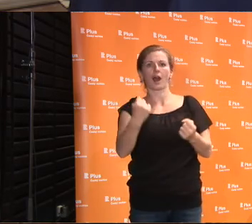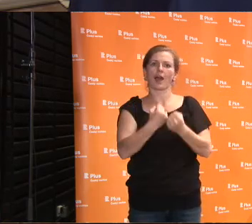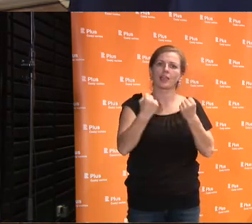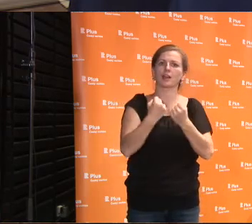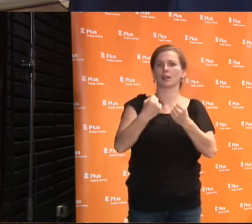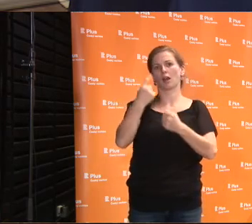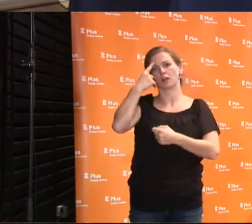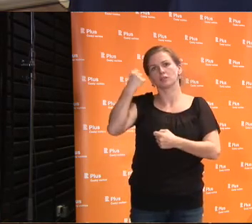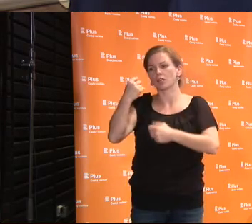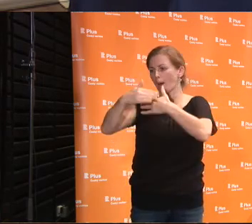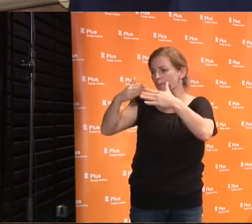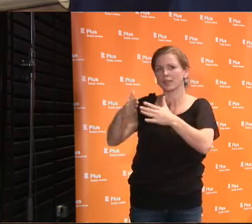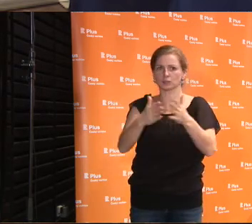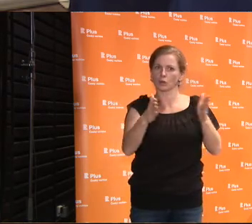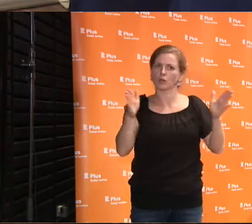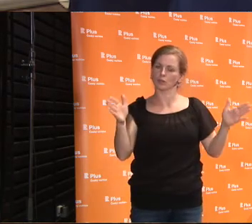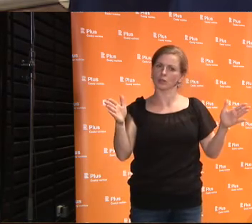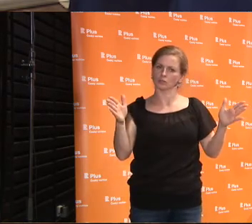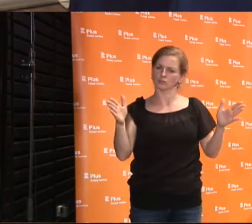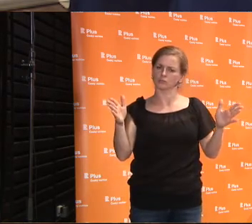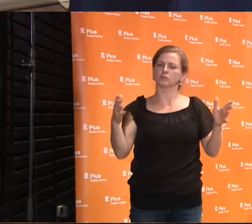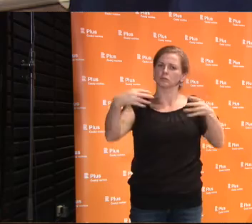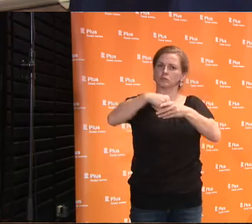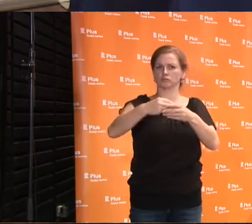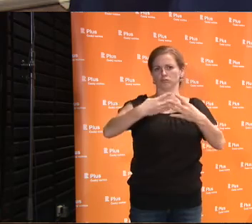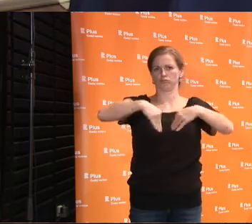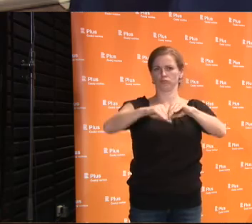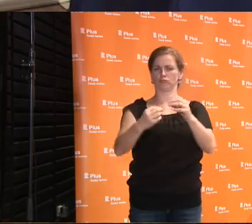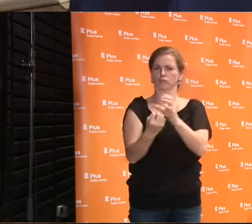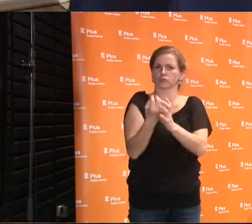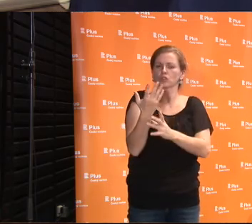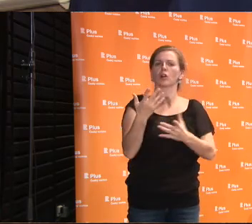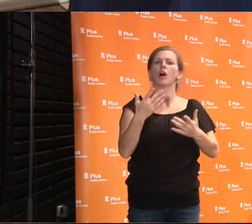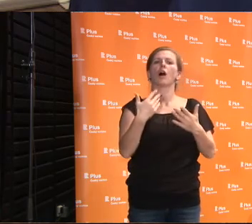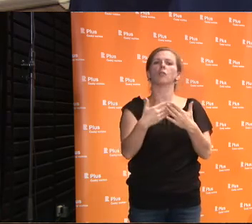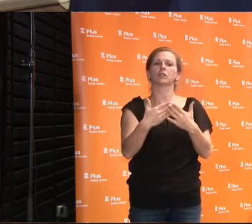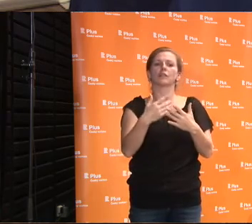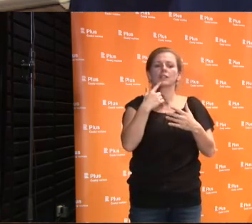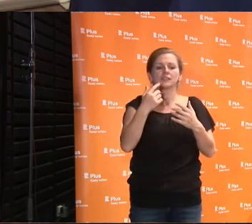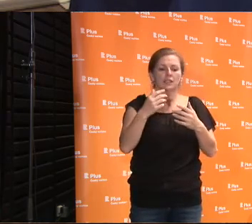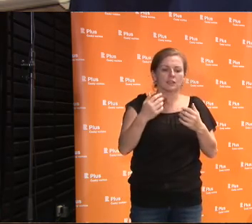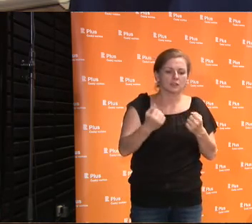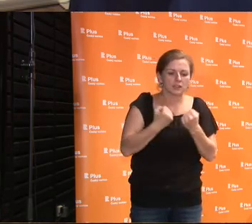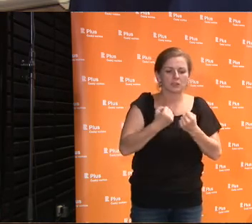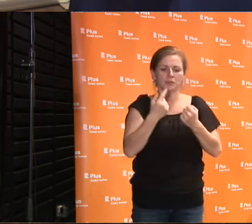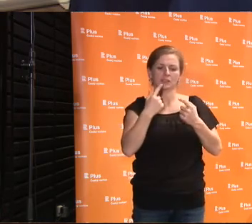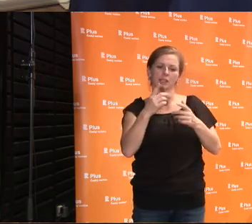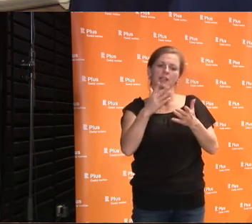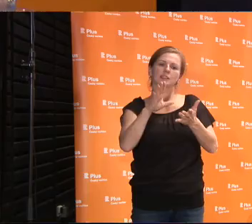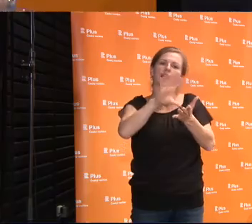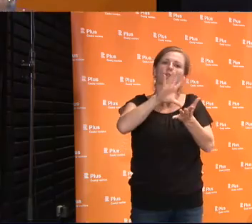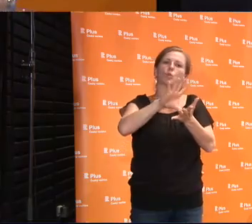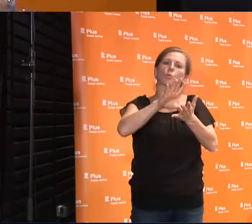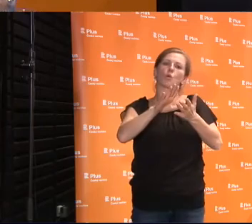proto budujeme vedle centra průmysl 4.0 také centrum města budoucnosti a energetika budoucnosti,